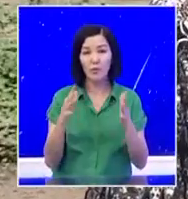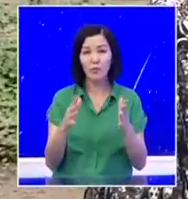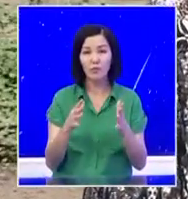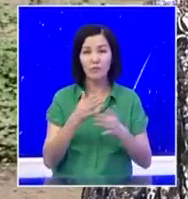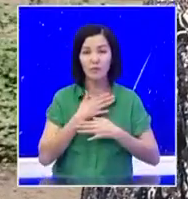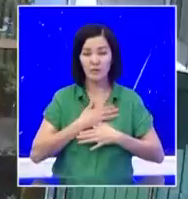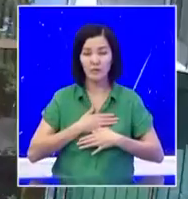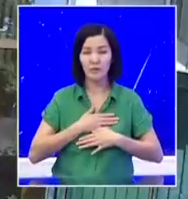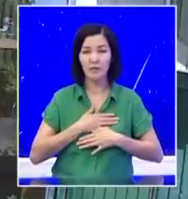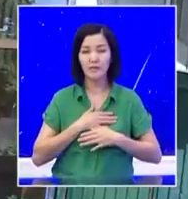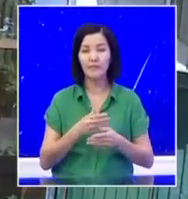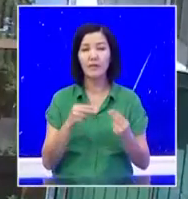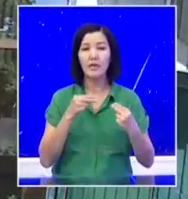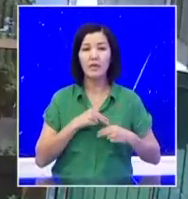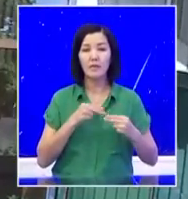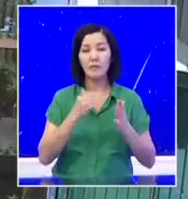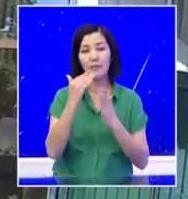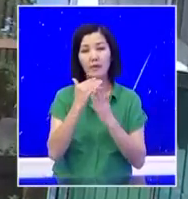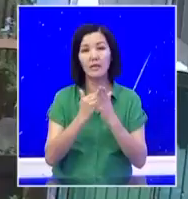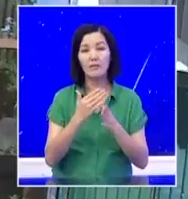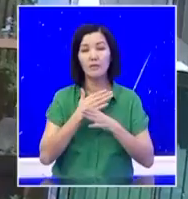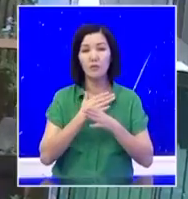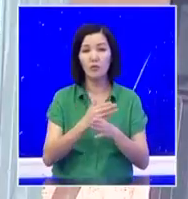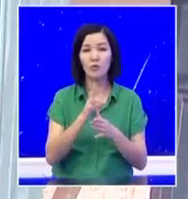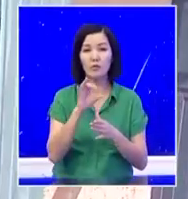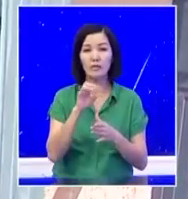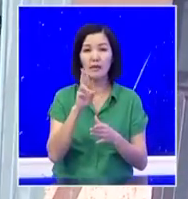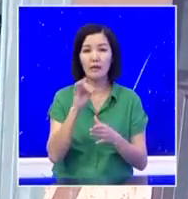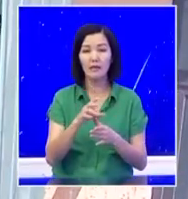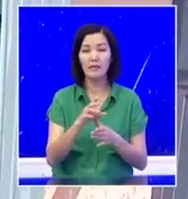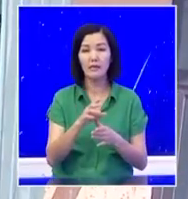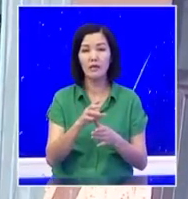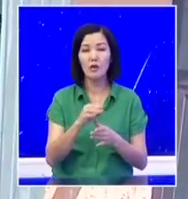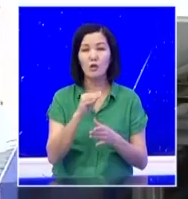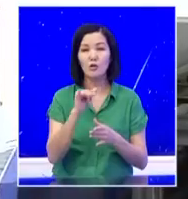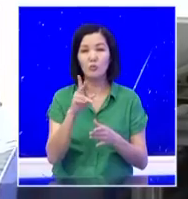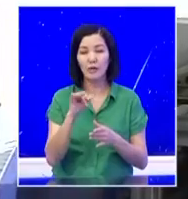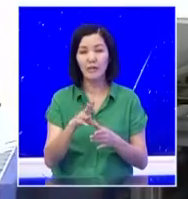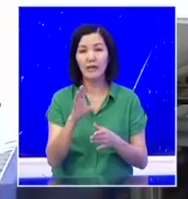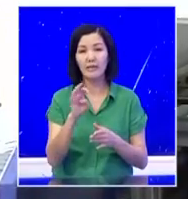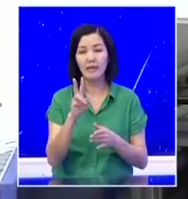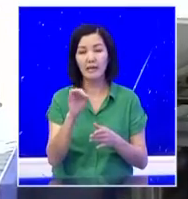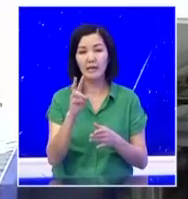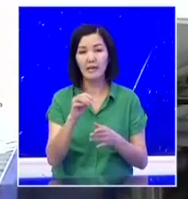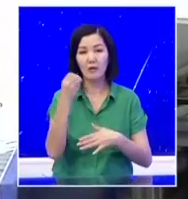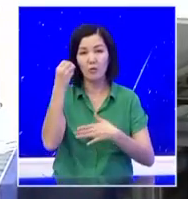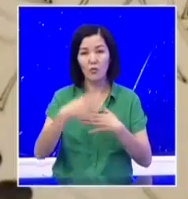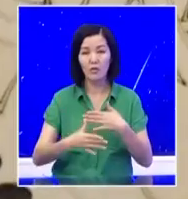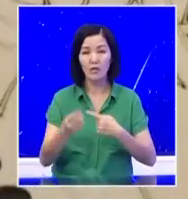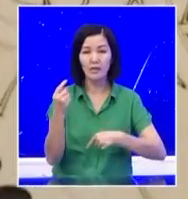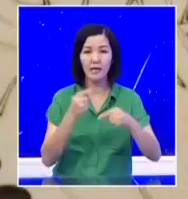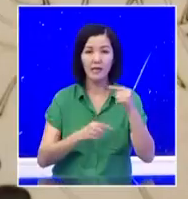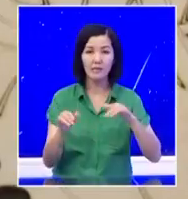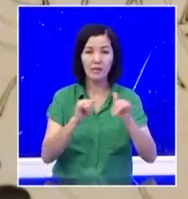қарқып жатырмыз. Еңбек бағдарламасының қолдауын сарқандық Жұматай мен Сәнияның отбасы да көріп отыр. Олар қала орталығындағы жеке